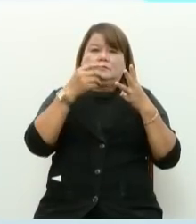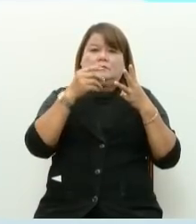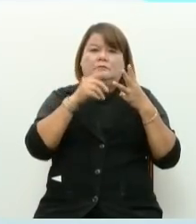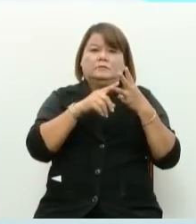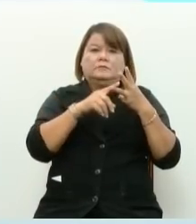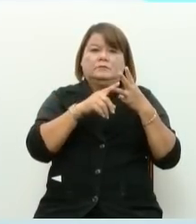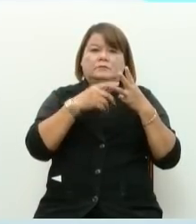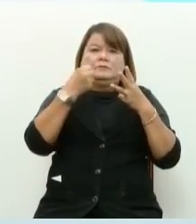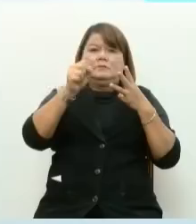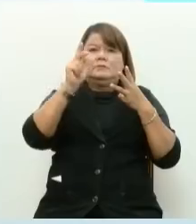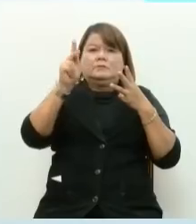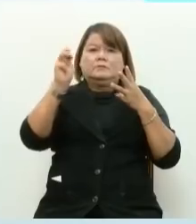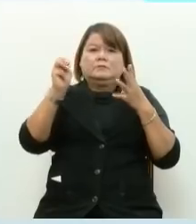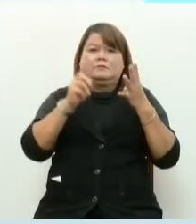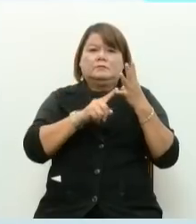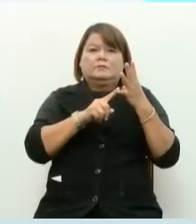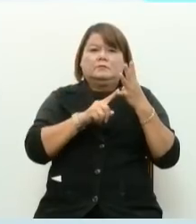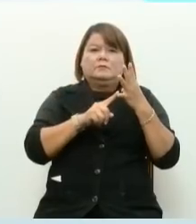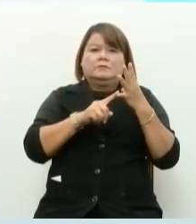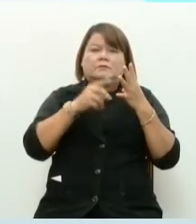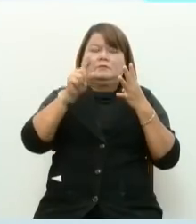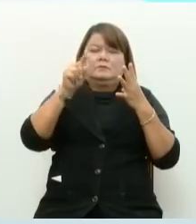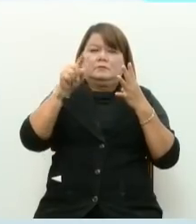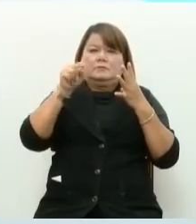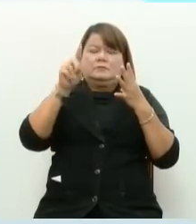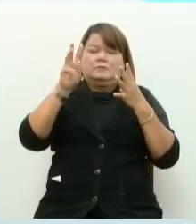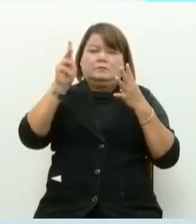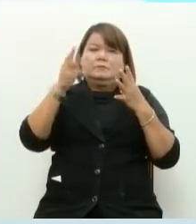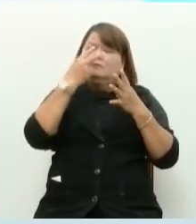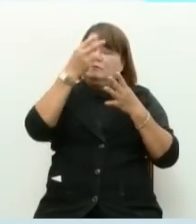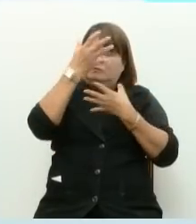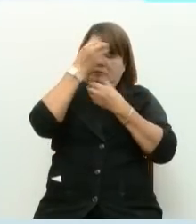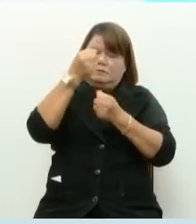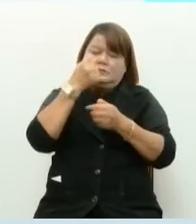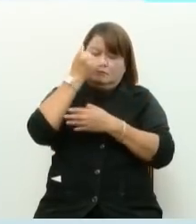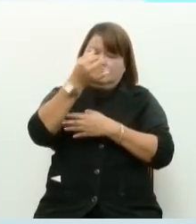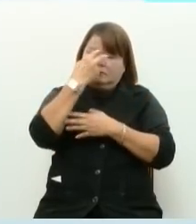ครที่สนใจกับกิจกรรมที่น่าสนใจแบบนี้นะคะสามารถที่จะเข้าไปดูรายละเอียดกันได้ที่